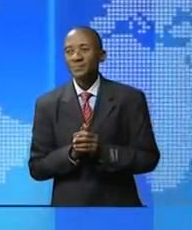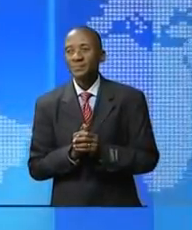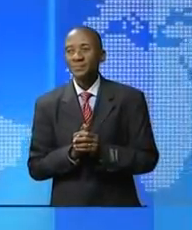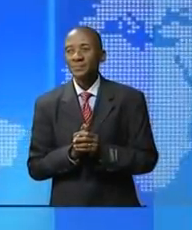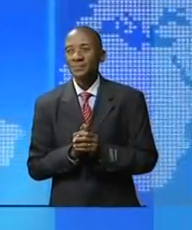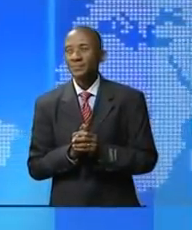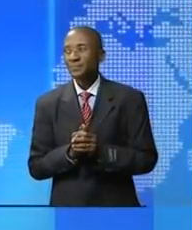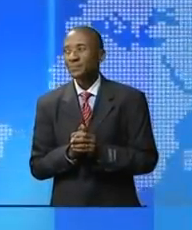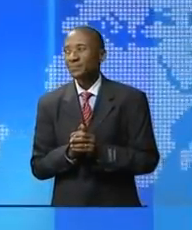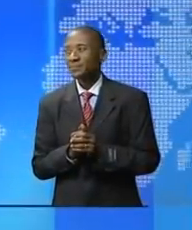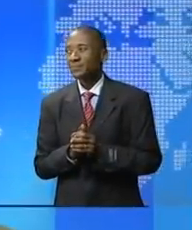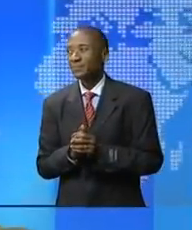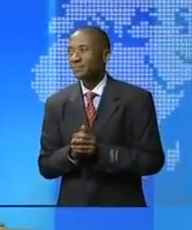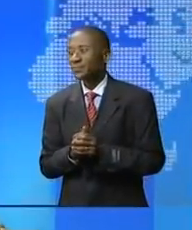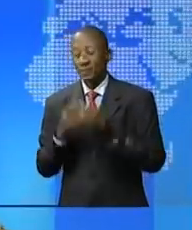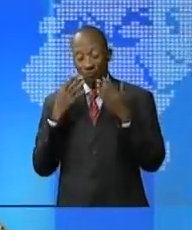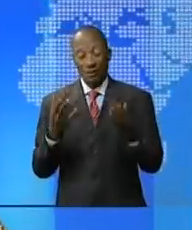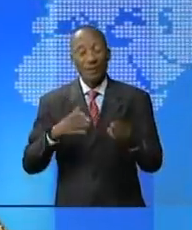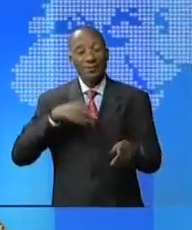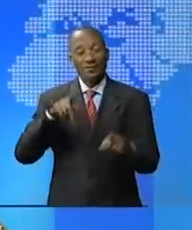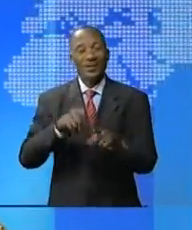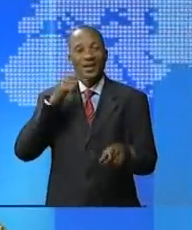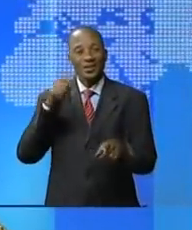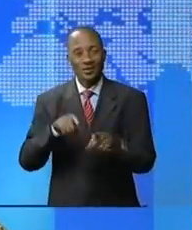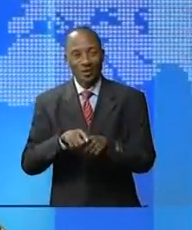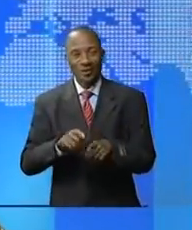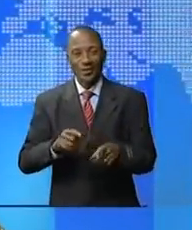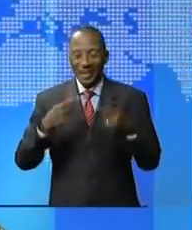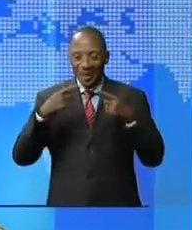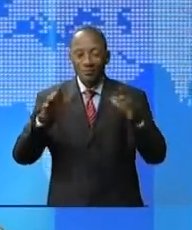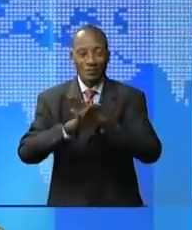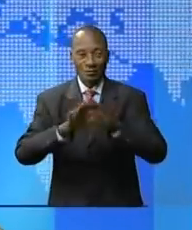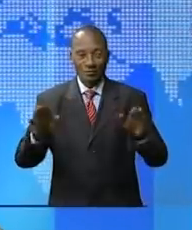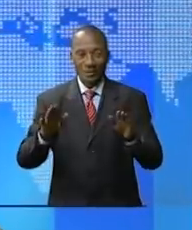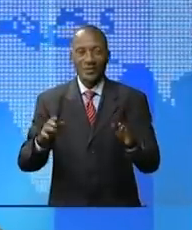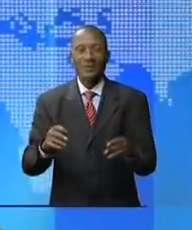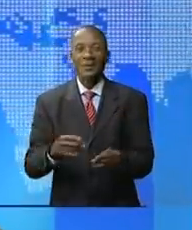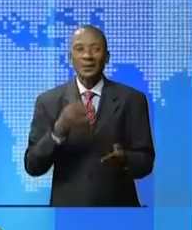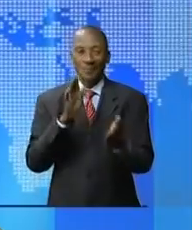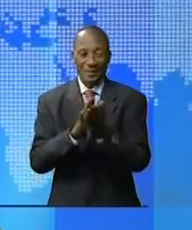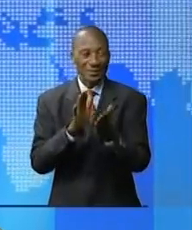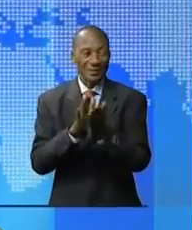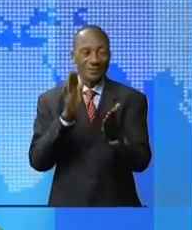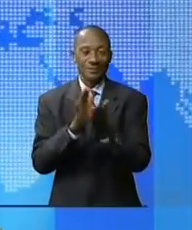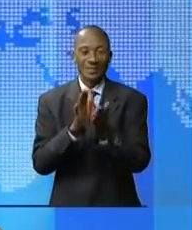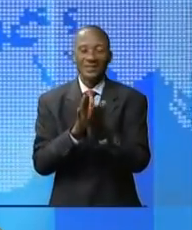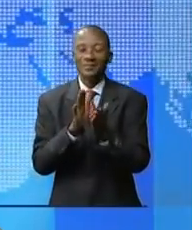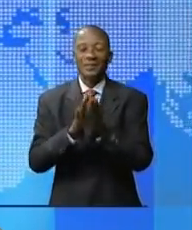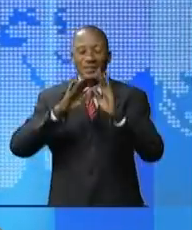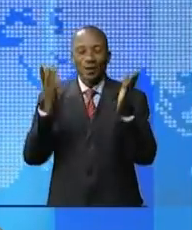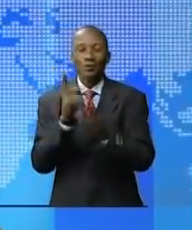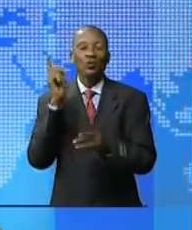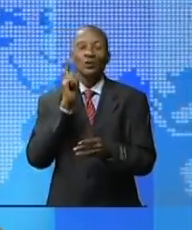Voilà, ça sera donc l'essentiel de l'actualité de ces 19h. Mesdames et messieurs, merci de nous avoir suivis à travers le monde.